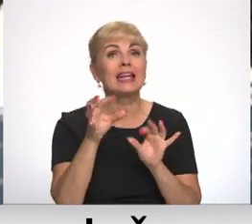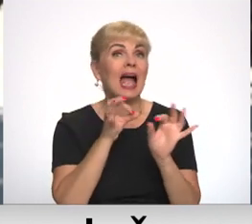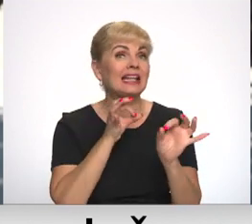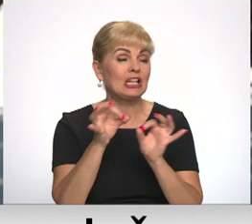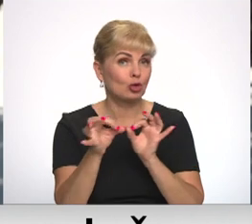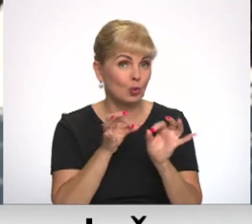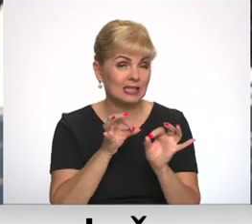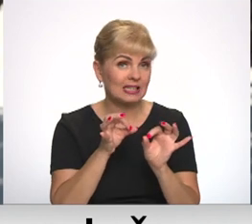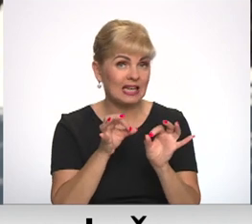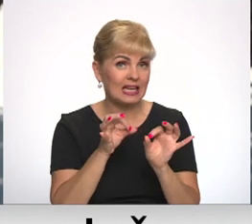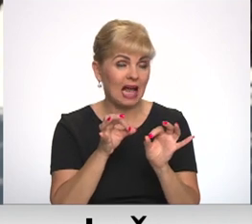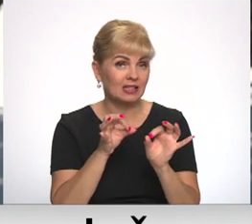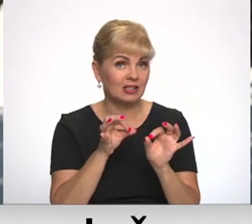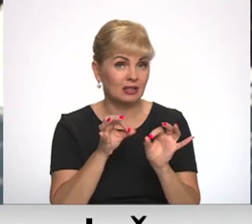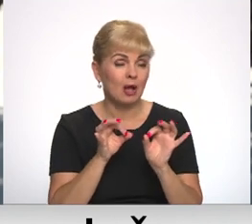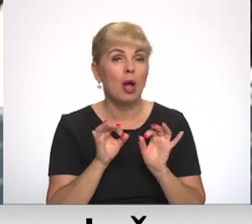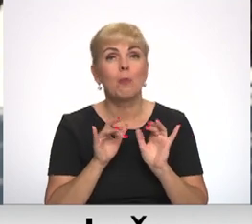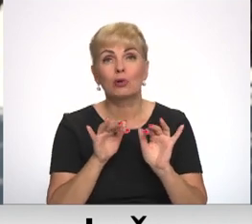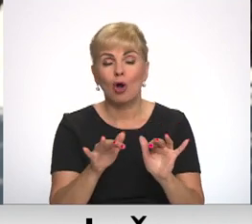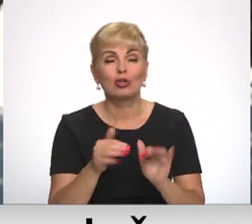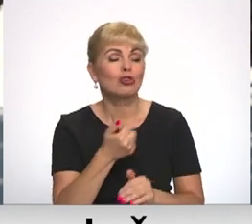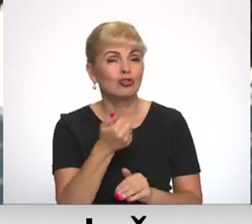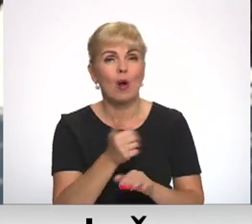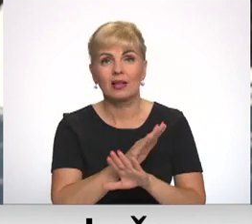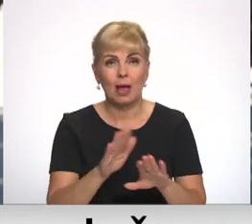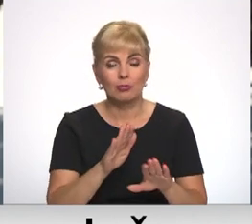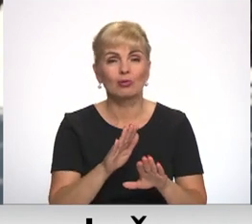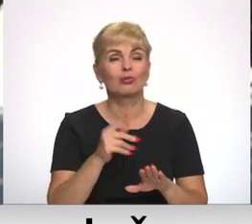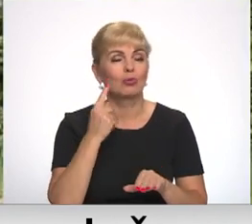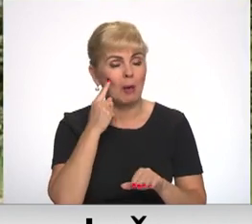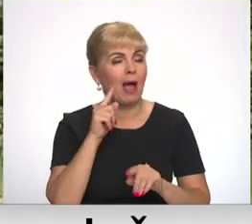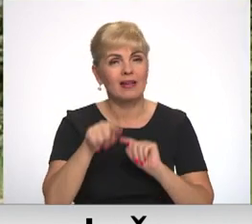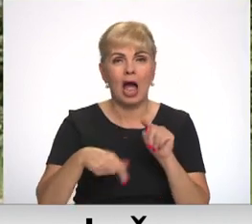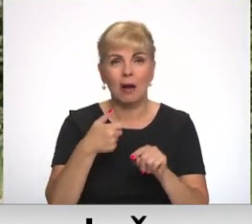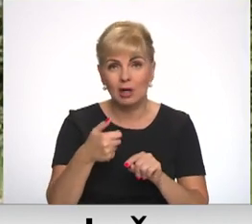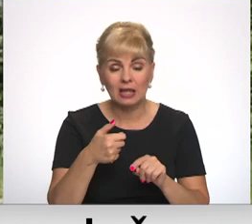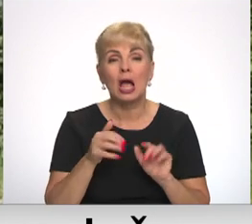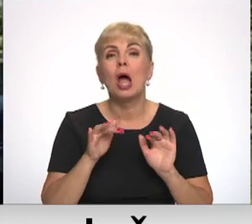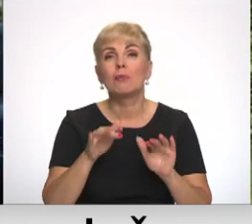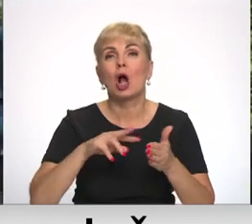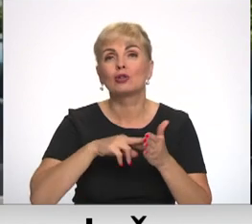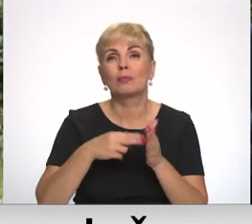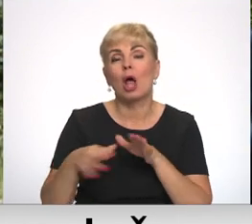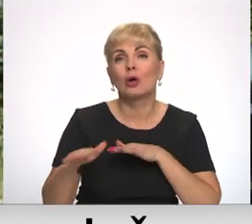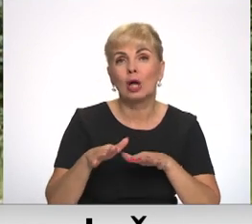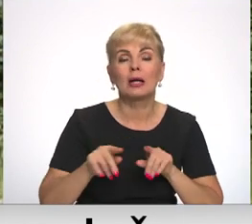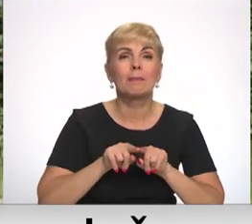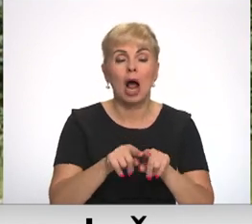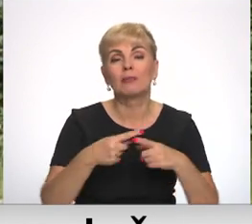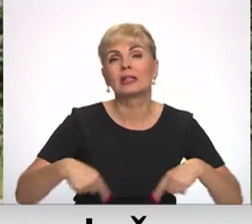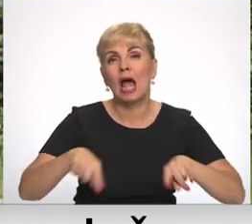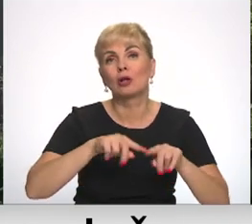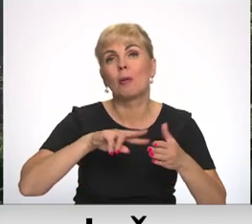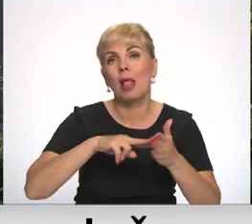stadijā. Jā, tas nebūs ne šogad un visticamāk arī ne nākamgad. Procesu plānots organizēt paralēli teritorijas